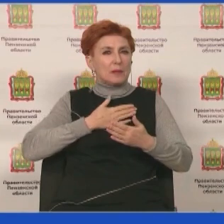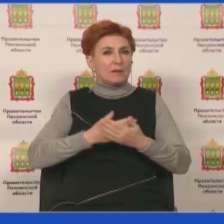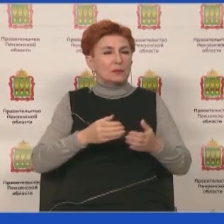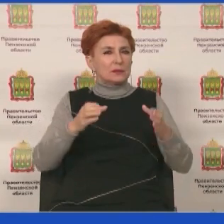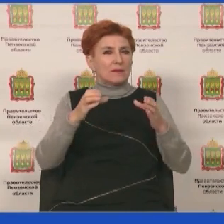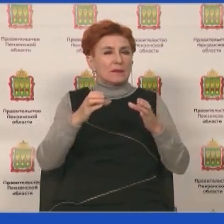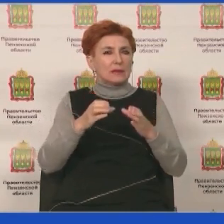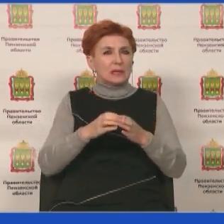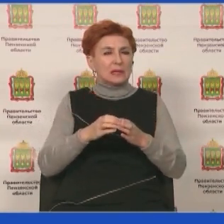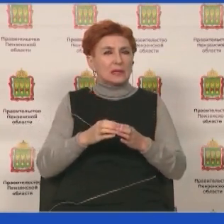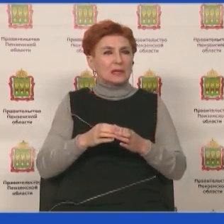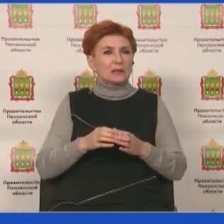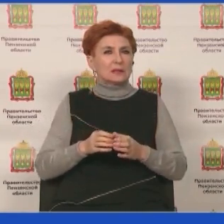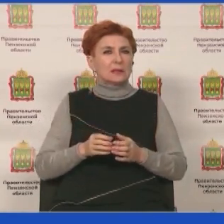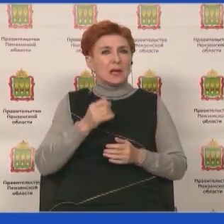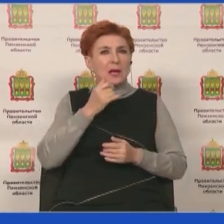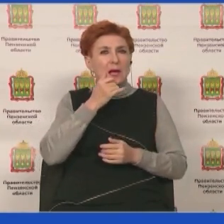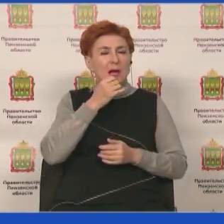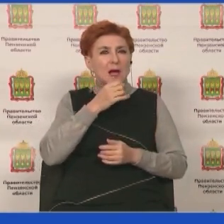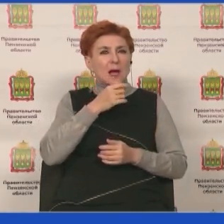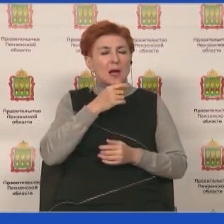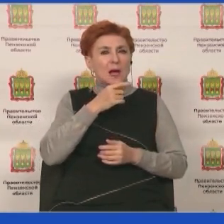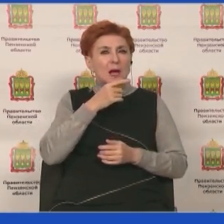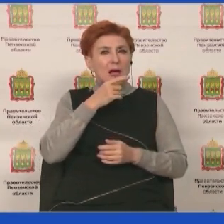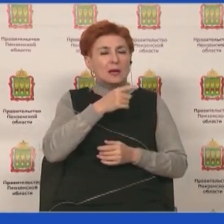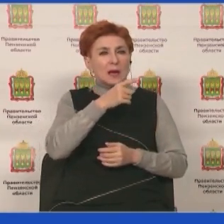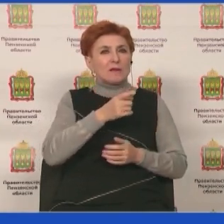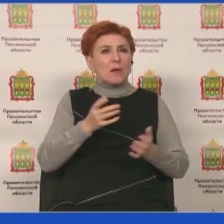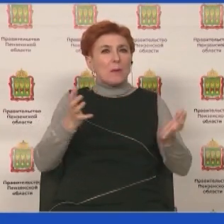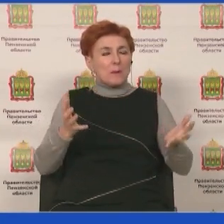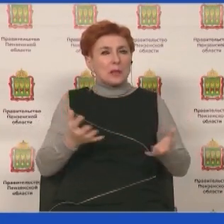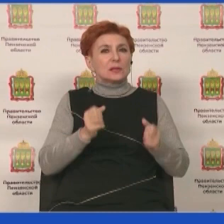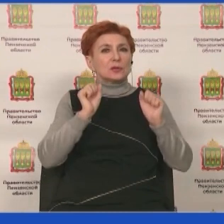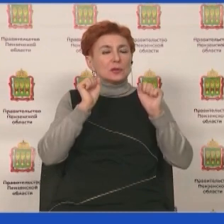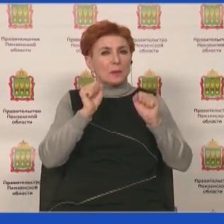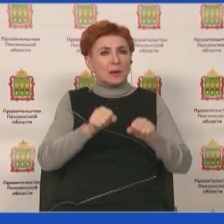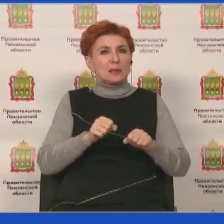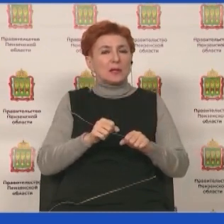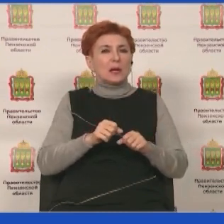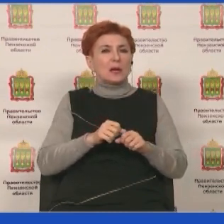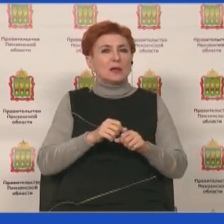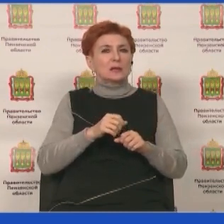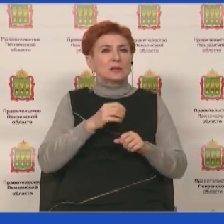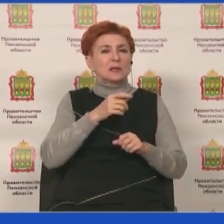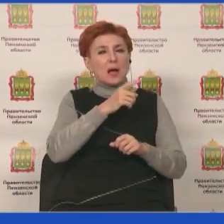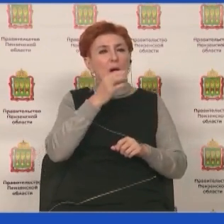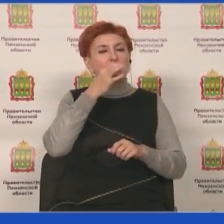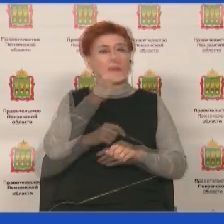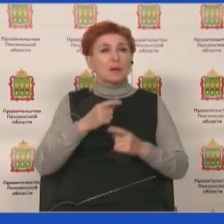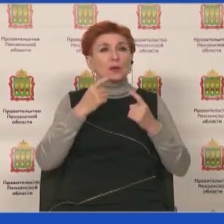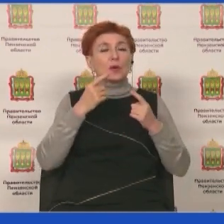«Барс». Не могу сказать, что я его, конечно, поддерживаю, как могла, отговариваю, но он сказал, что